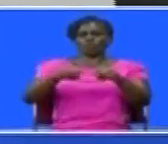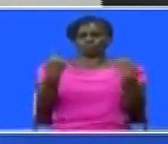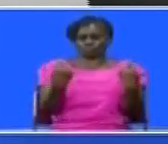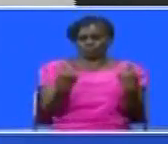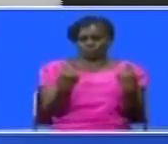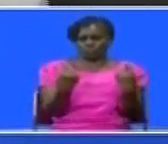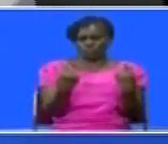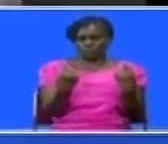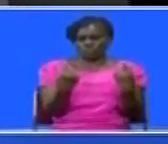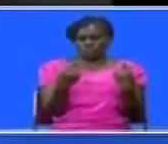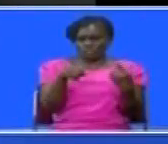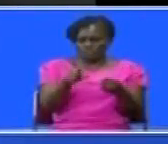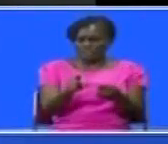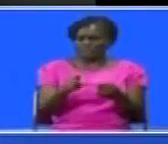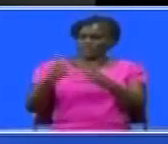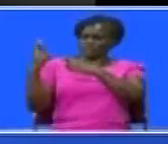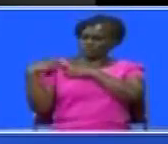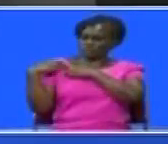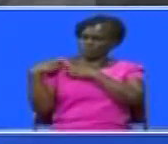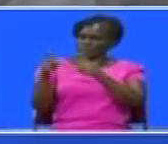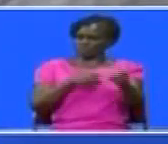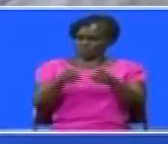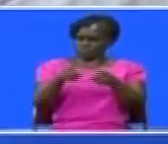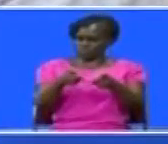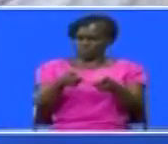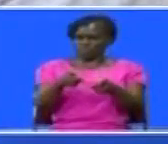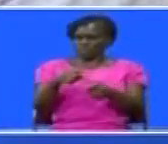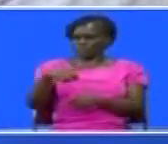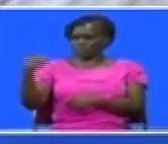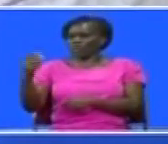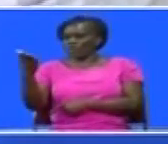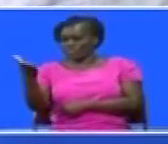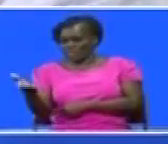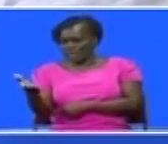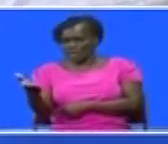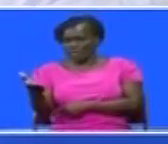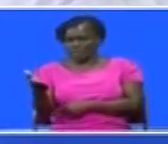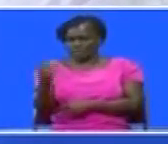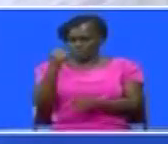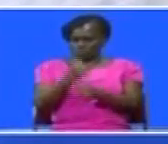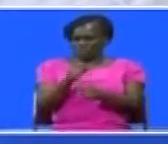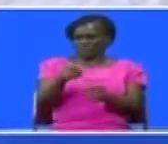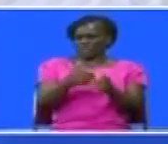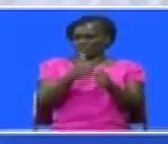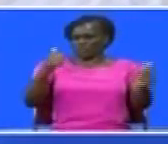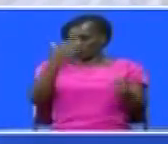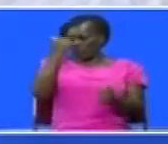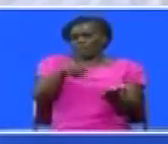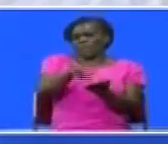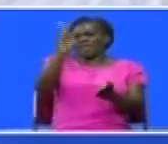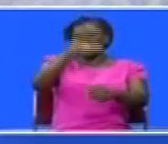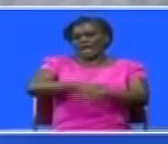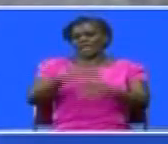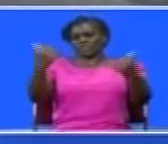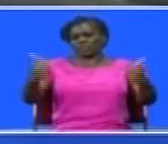kampuni ambayo ilikuwa imetwikwa jukumu la kuwasafirisha hadi kisiwa hicho kudinda kufanya hivyo kutokana na kutolipwa